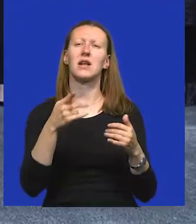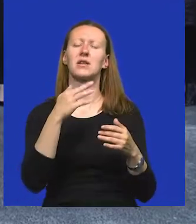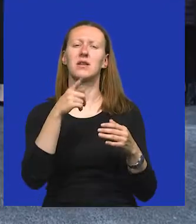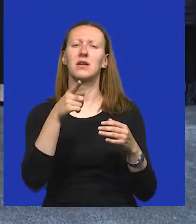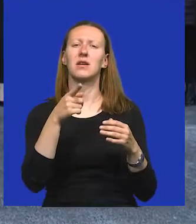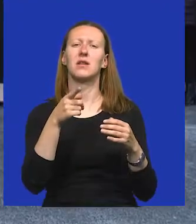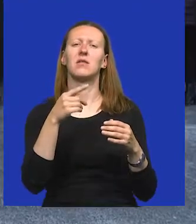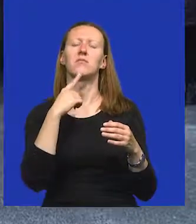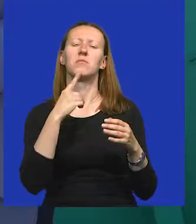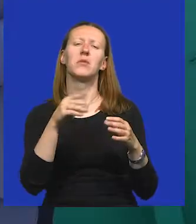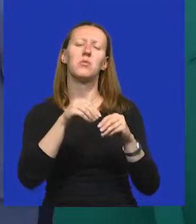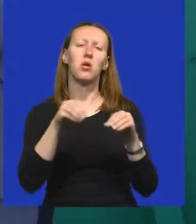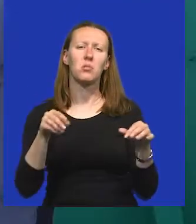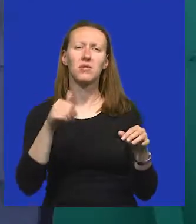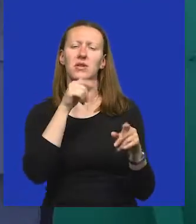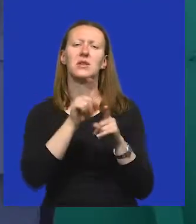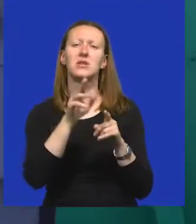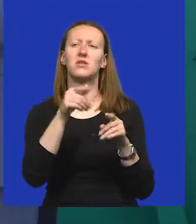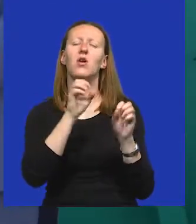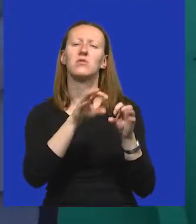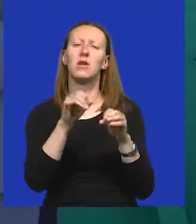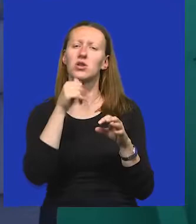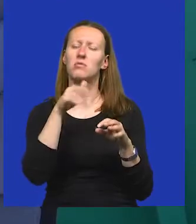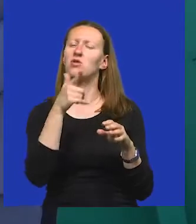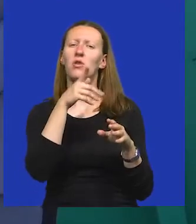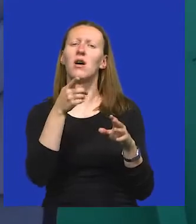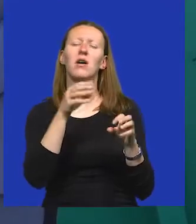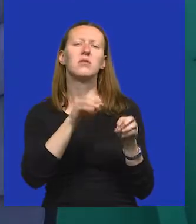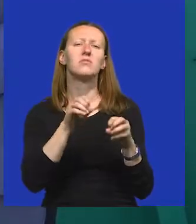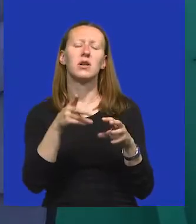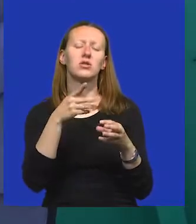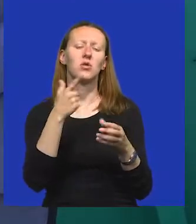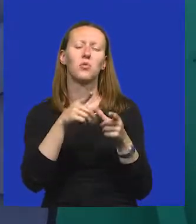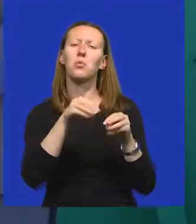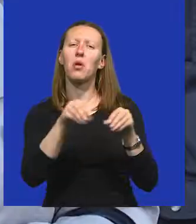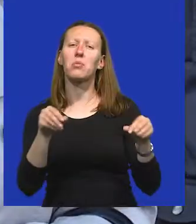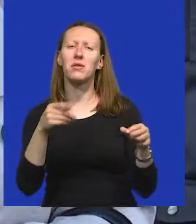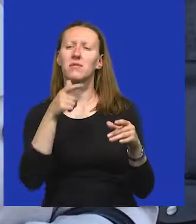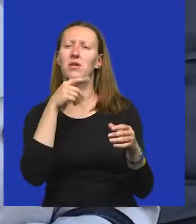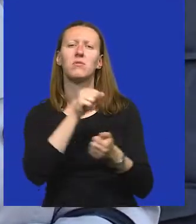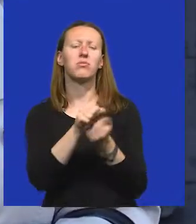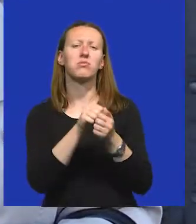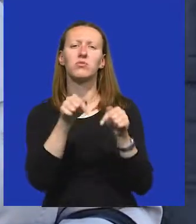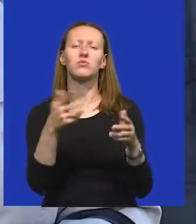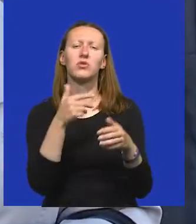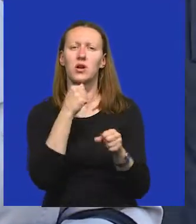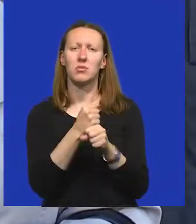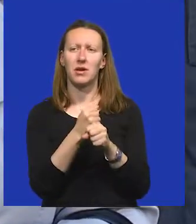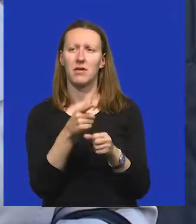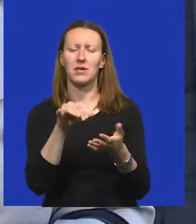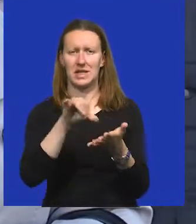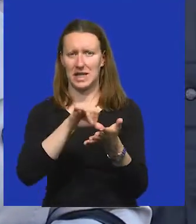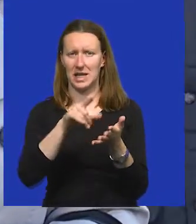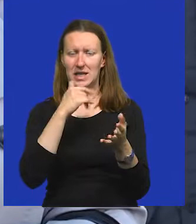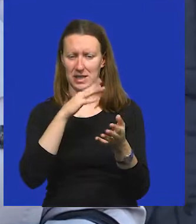adesso, l'agricoltura è un produttore anche di rifiuti. Cosa con questi rifiuti riguardo a questo centro di riciclaggio? Riguardo